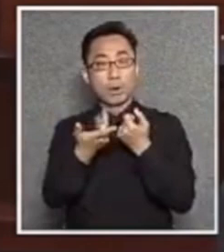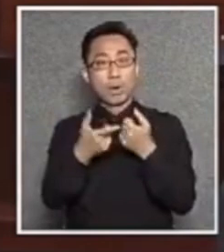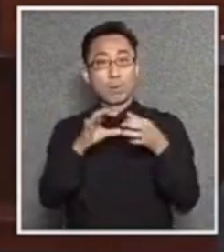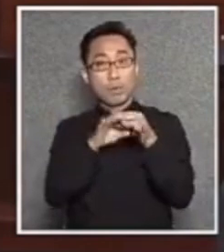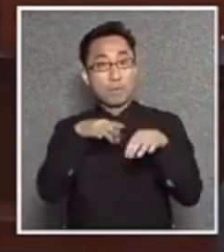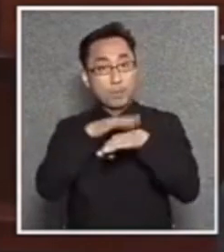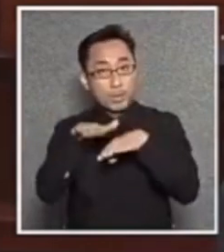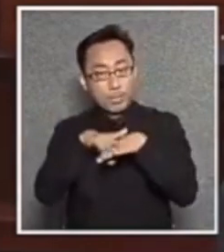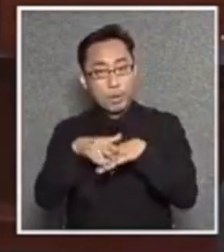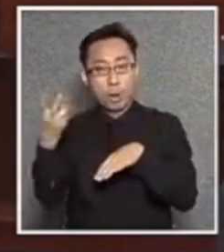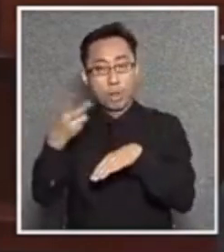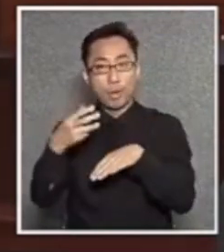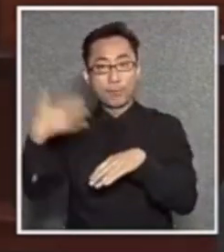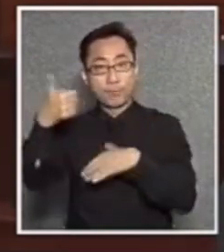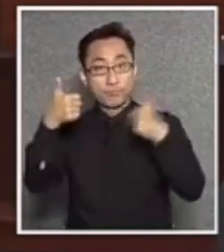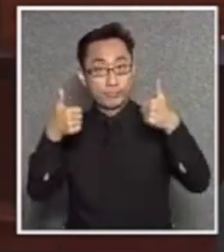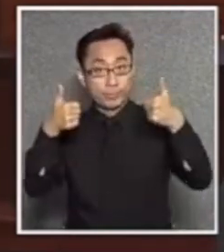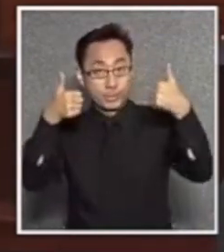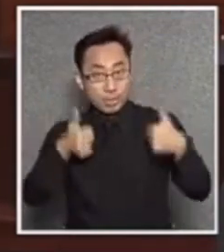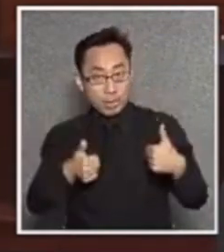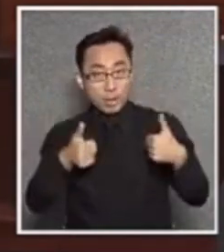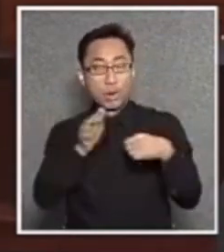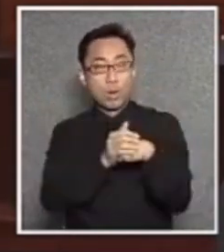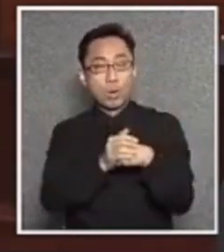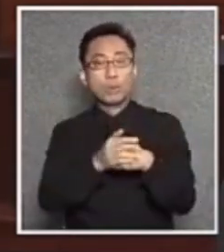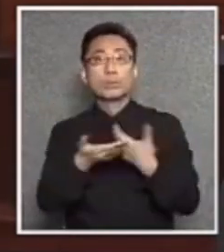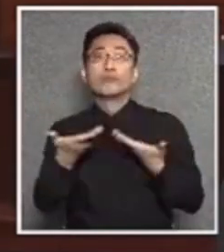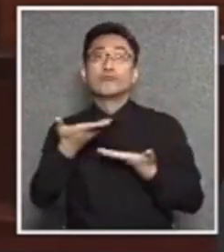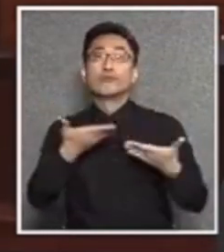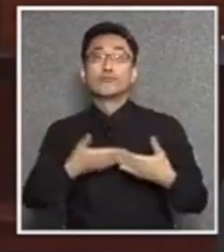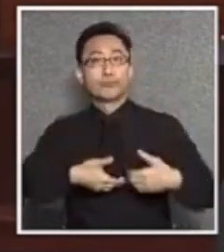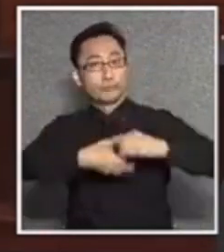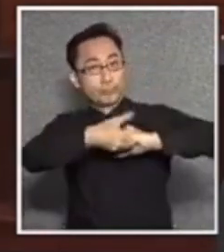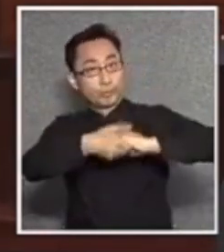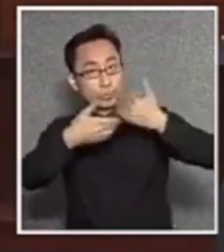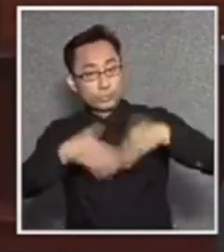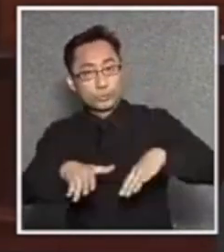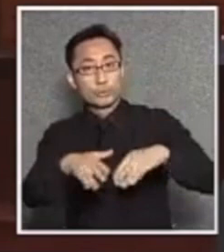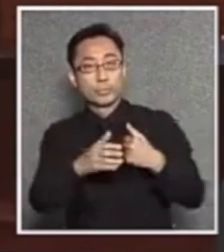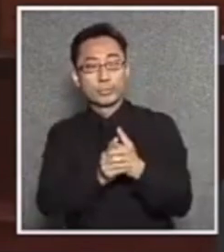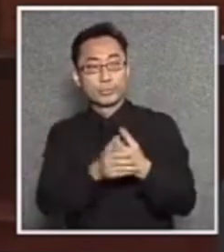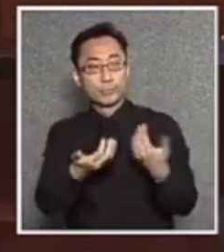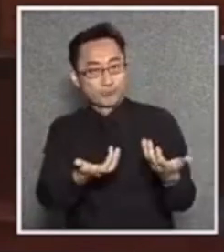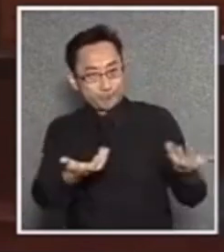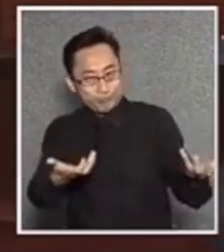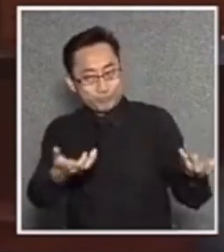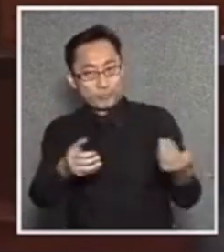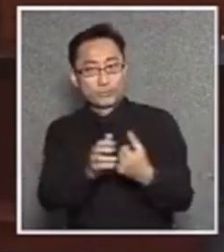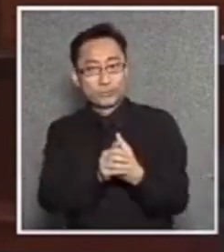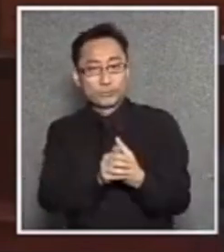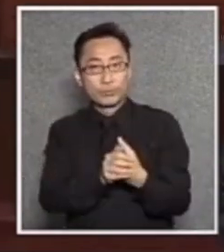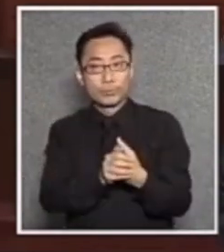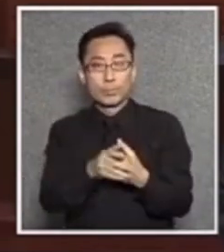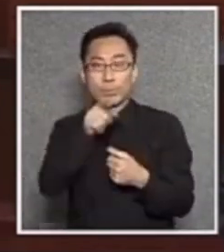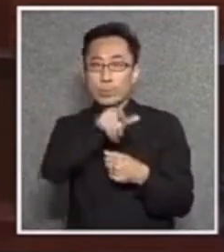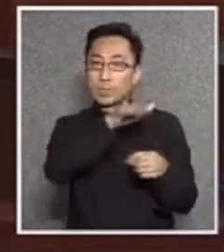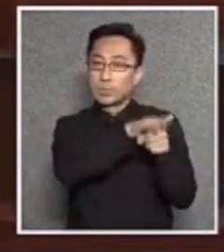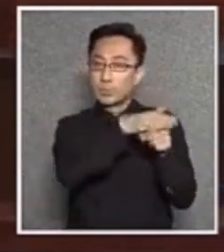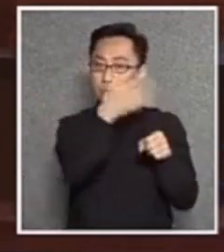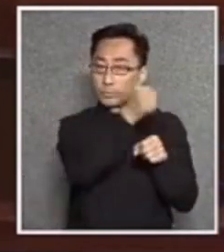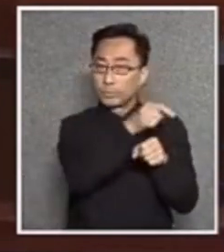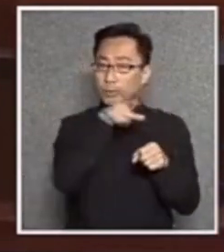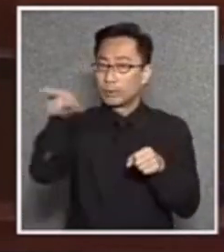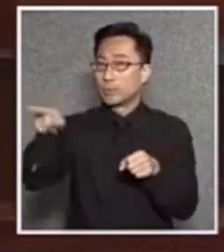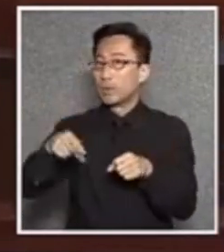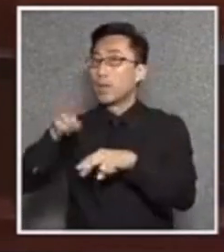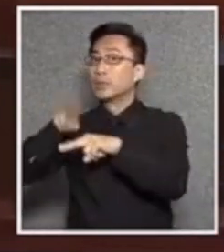方元首最多就是按禮節握手，刻意保持距離。你有沒有見到安倍晉三和這個習近平